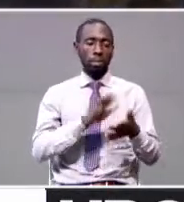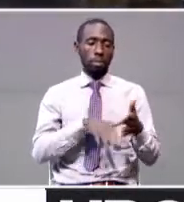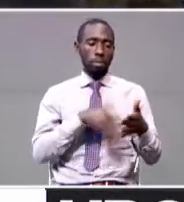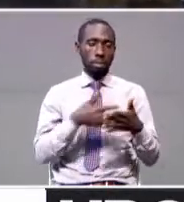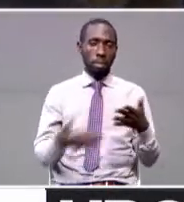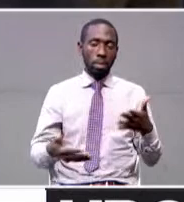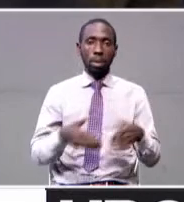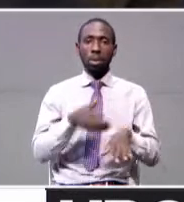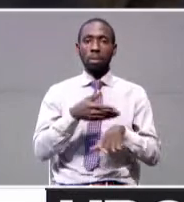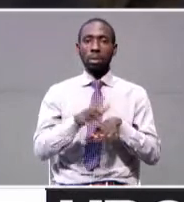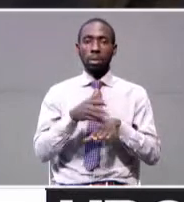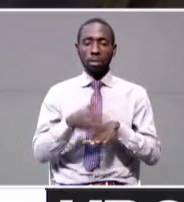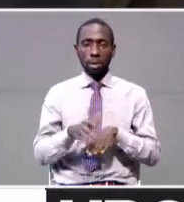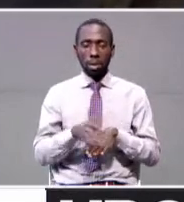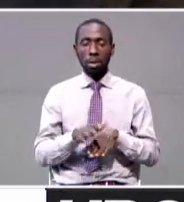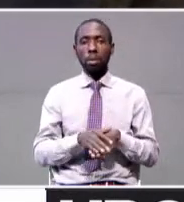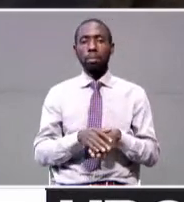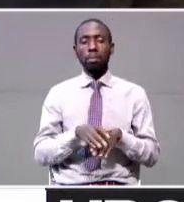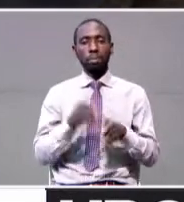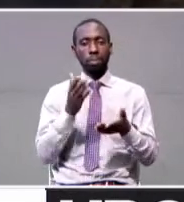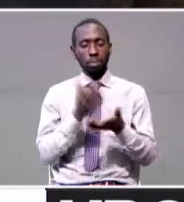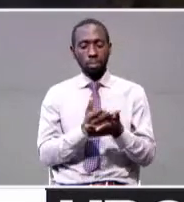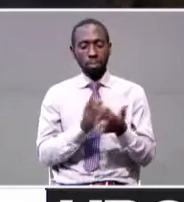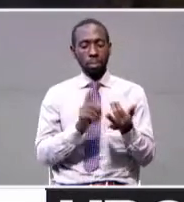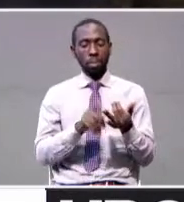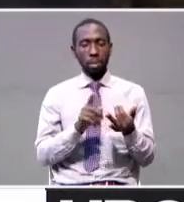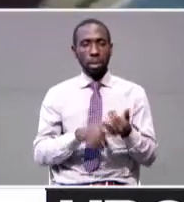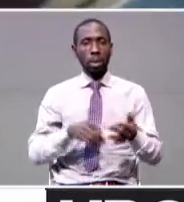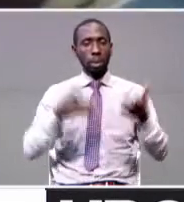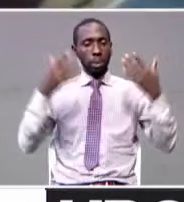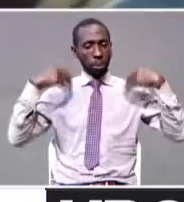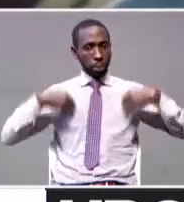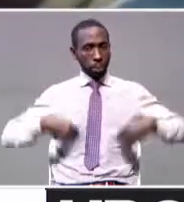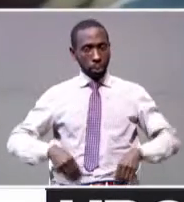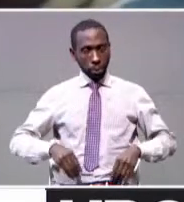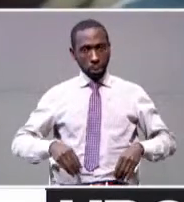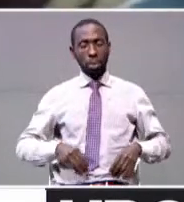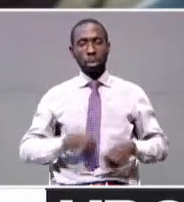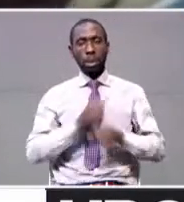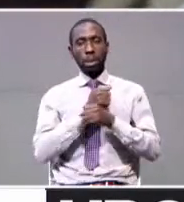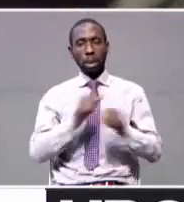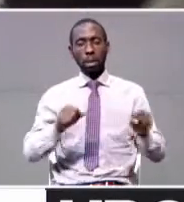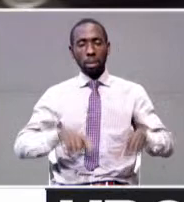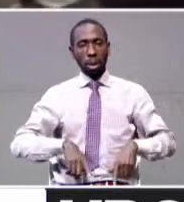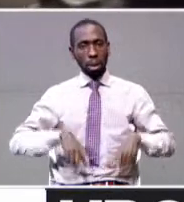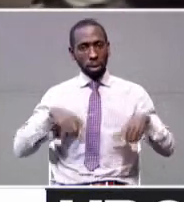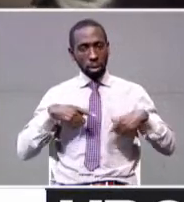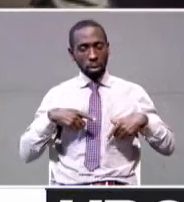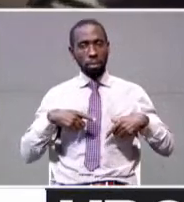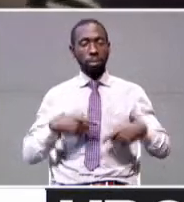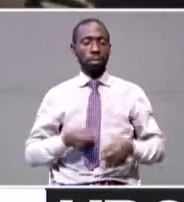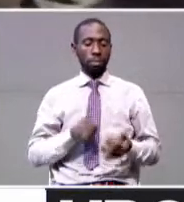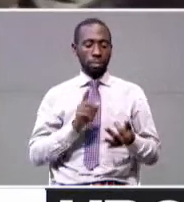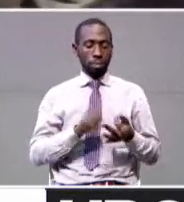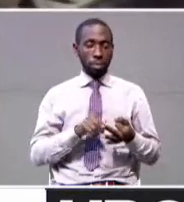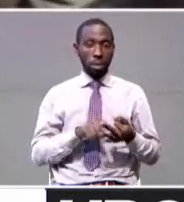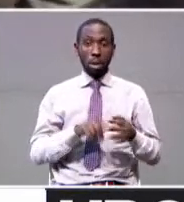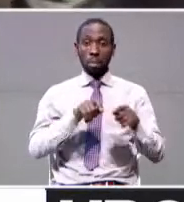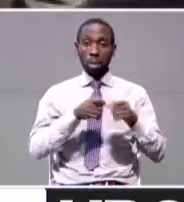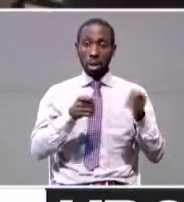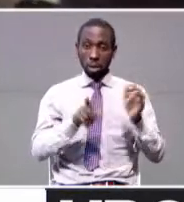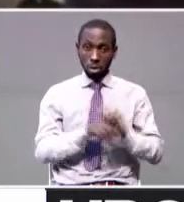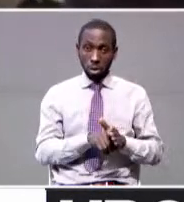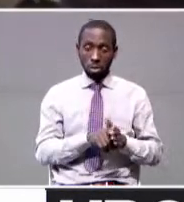obutakkirizibwa nabwo buwereddwa, abavubi okwambala ebitaasa obulamu nga bali ku nnyanja ziyite zi life jackets, buli amenya amateeka